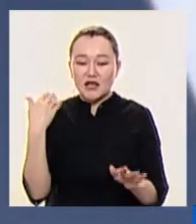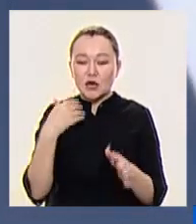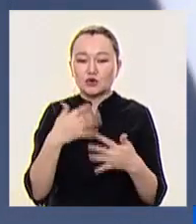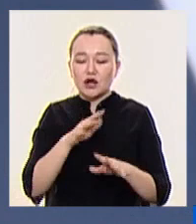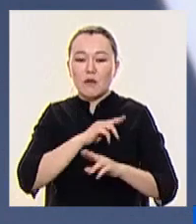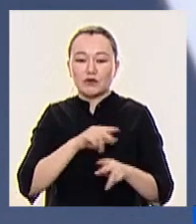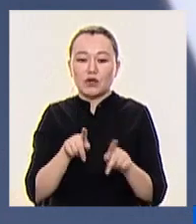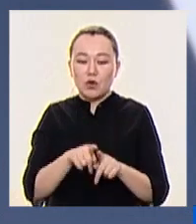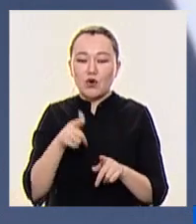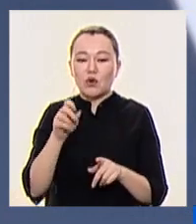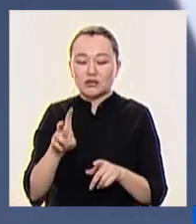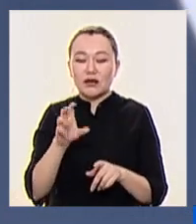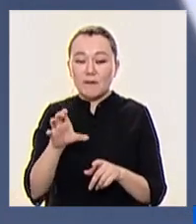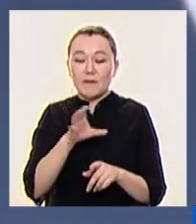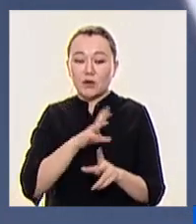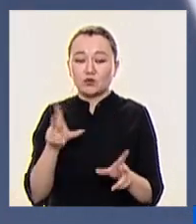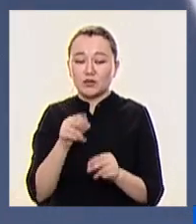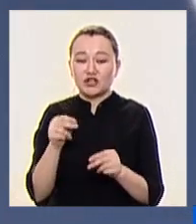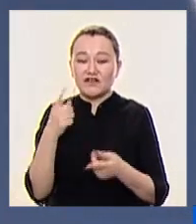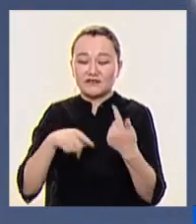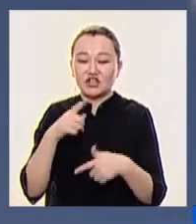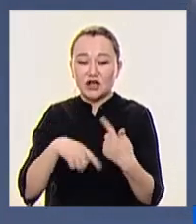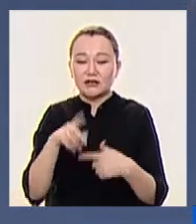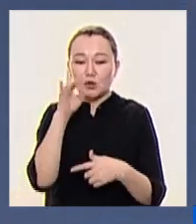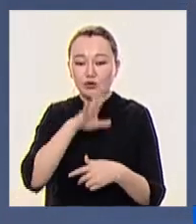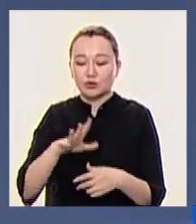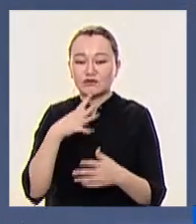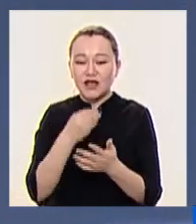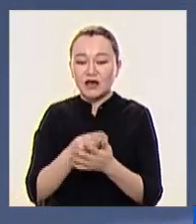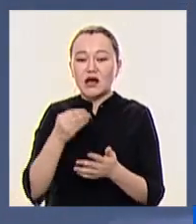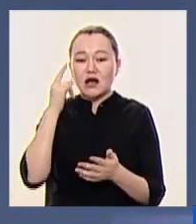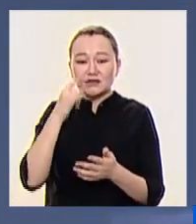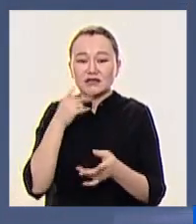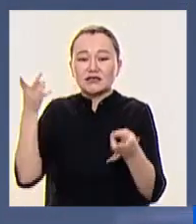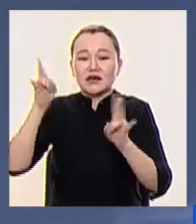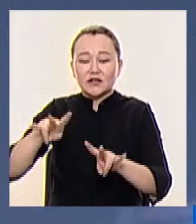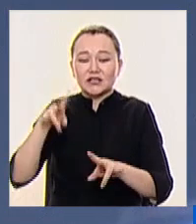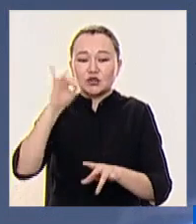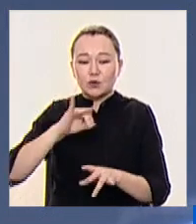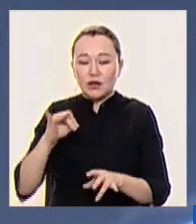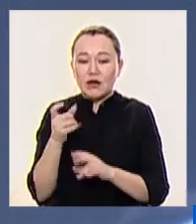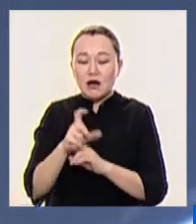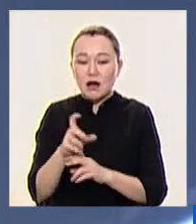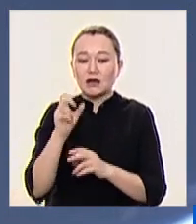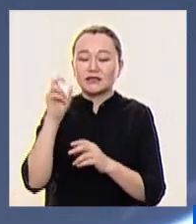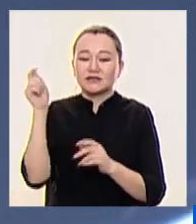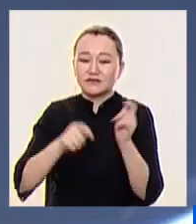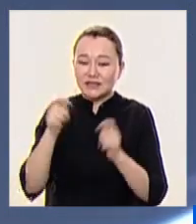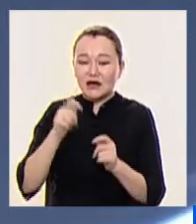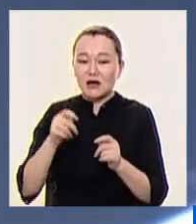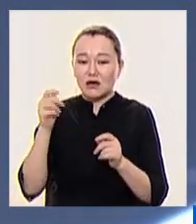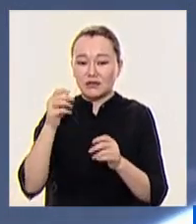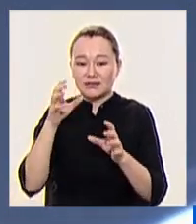работал подобный госорган и успешно возвращал на родину этнических казахов. После его ликвидации их миграция снизилась